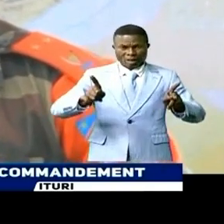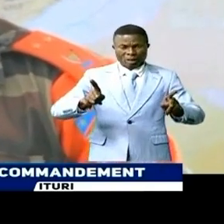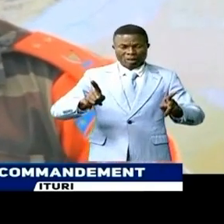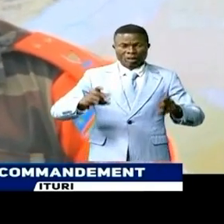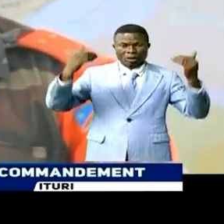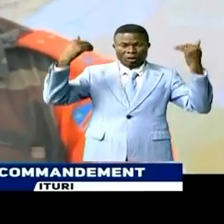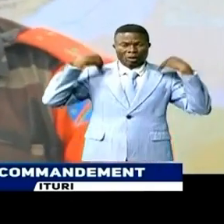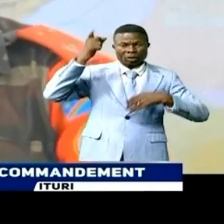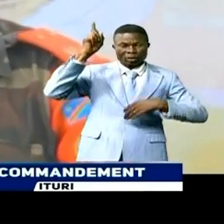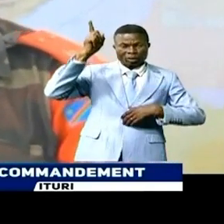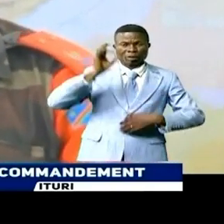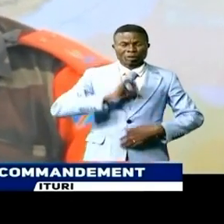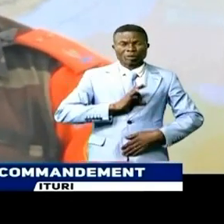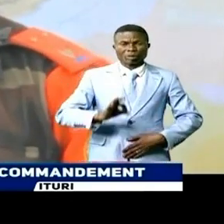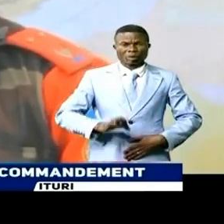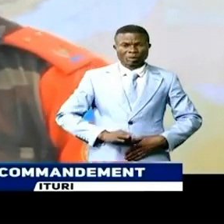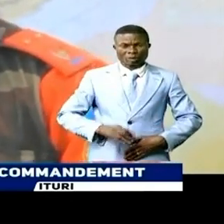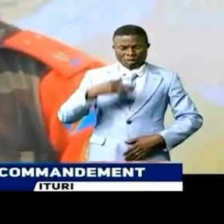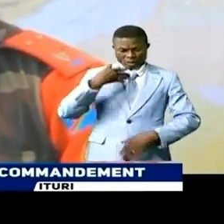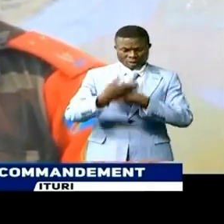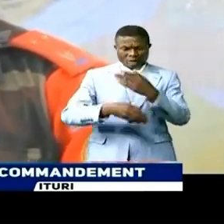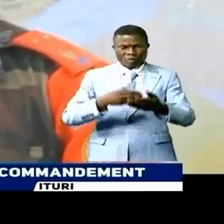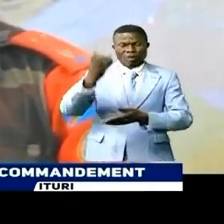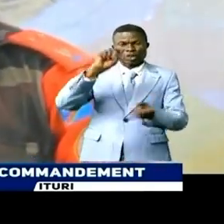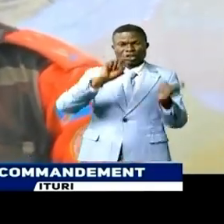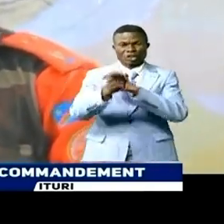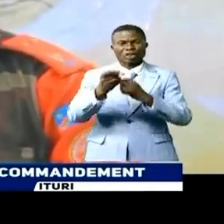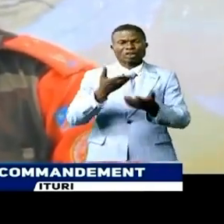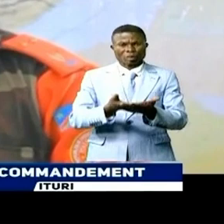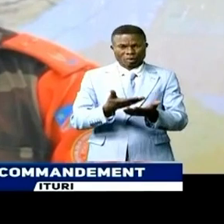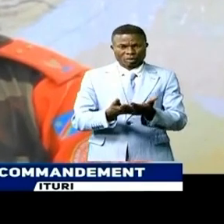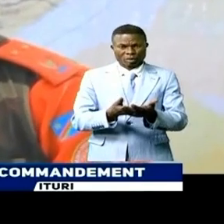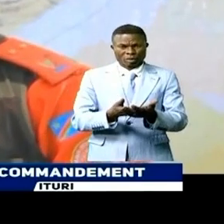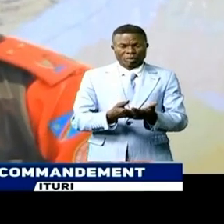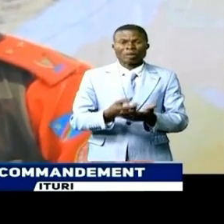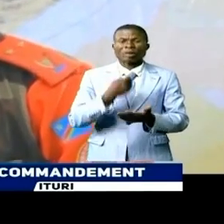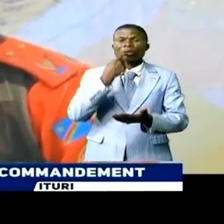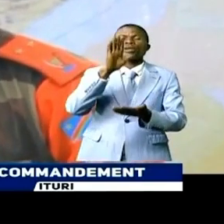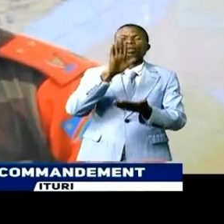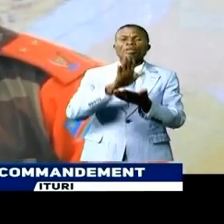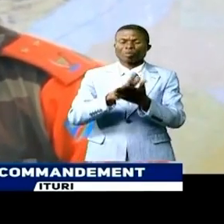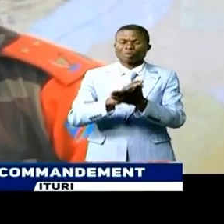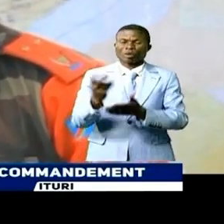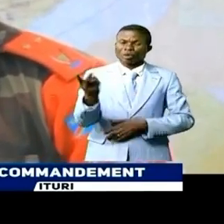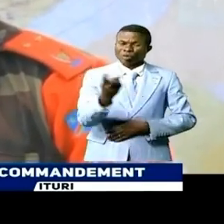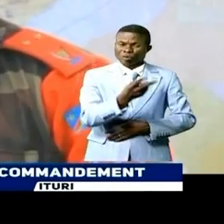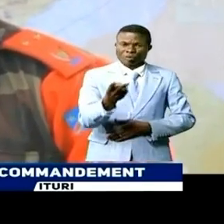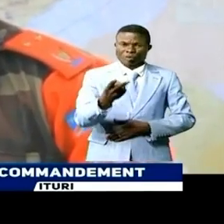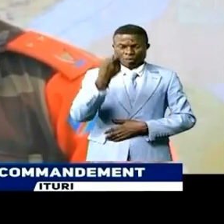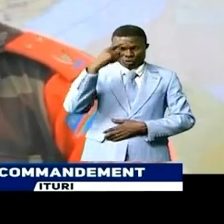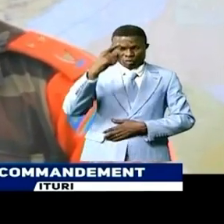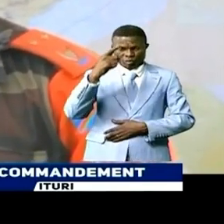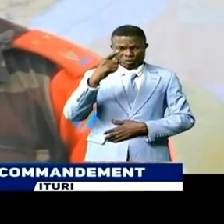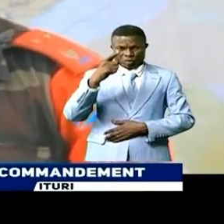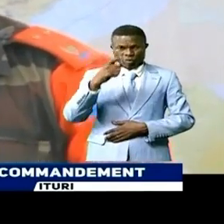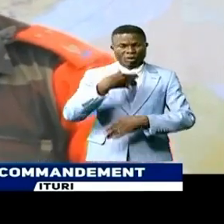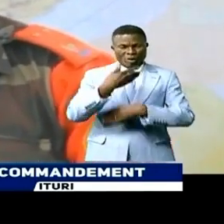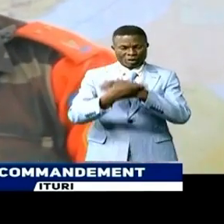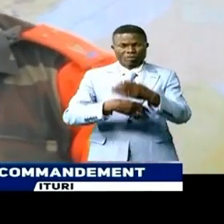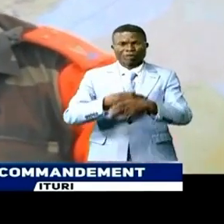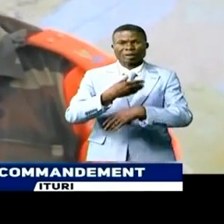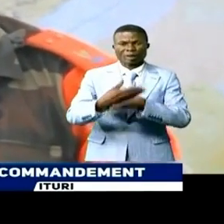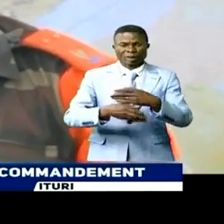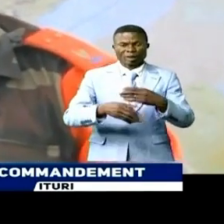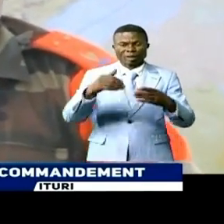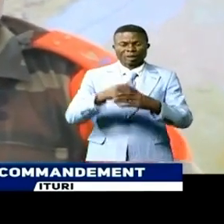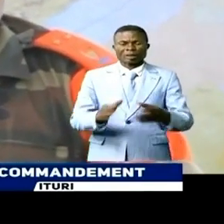suberaie hop et les échappements je vous remercie vous tous pour avoir élevé dans